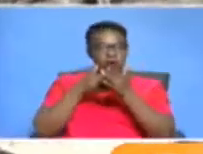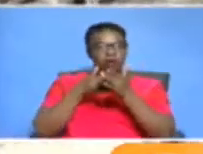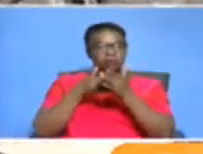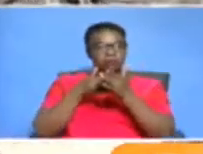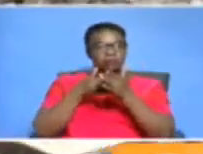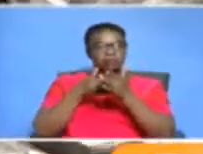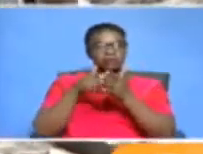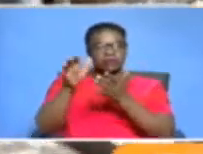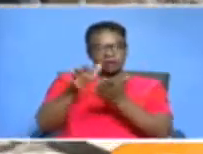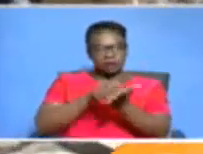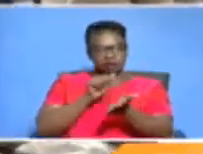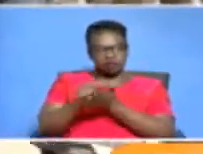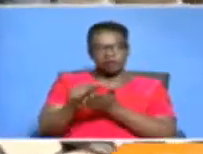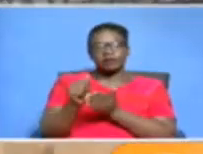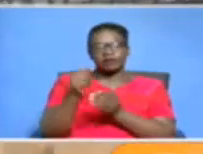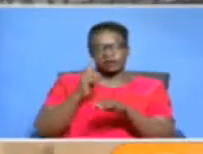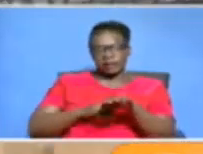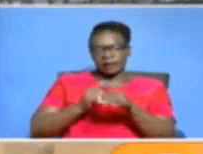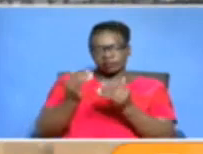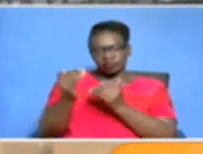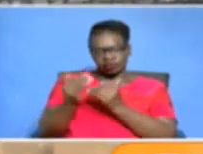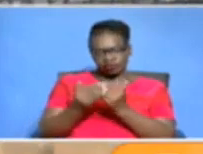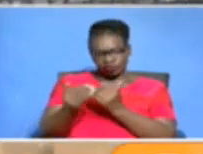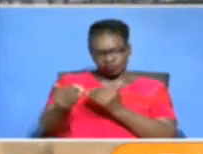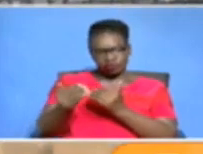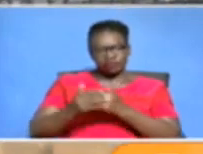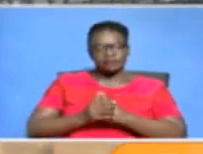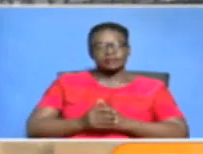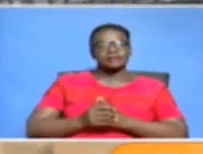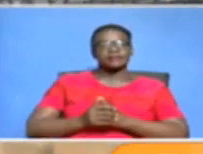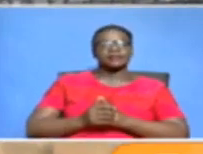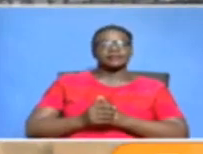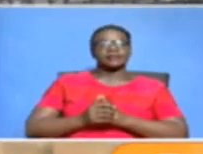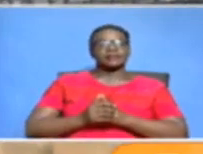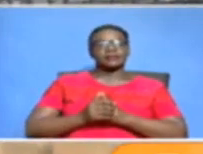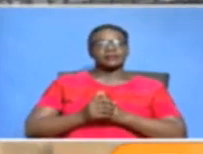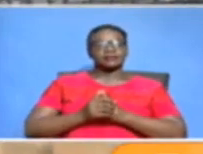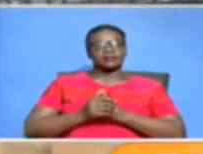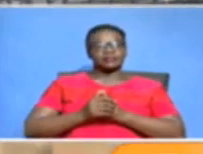muda. Gatete Njoroge, Runinga ya Citizen.